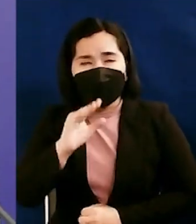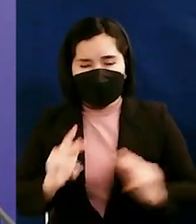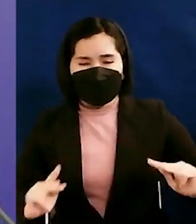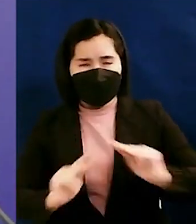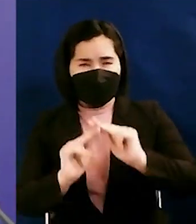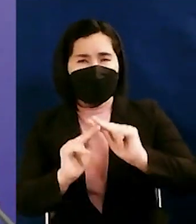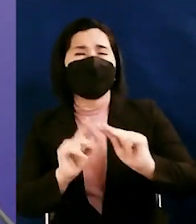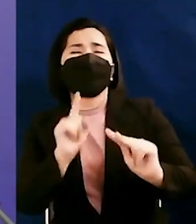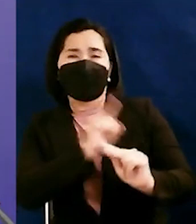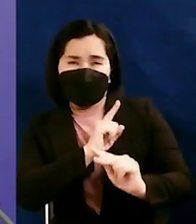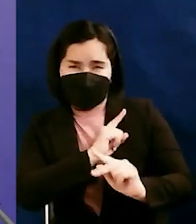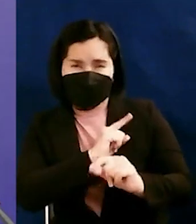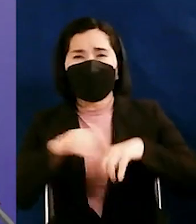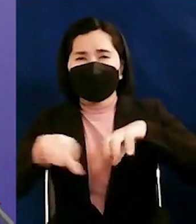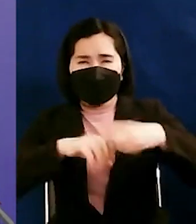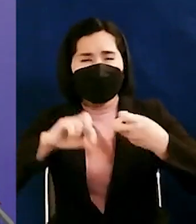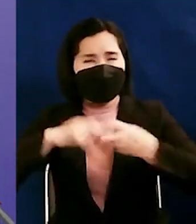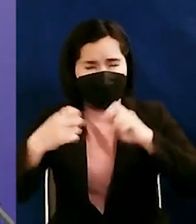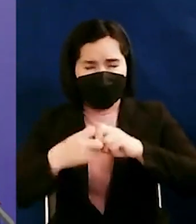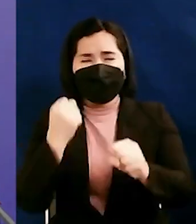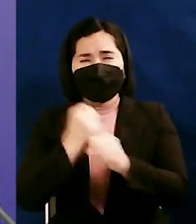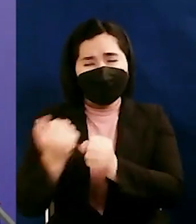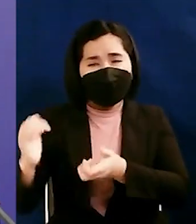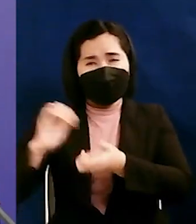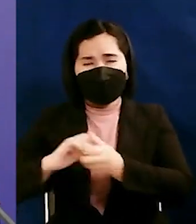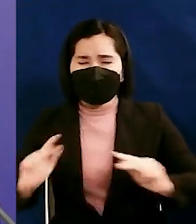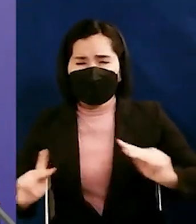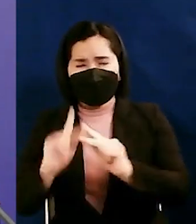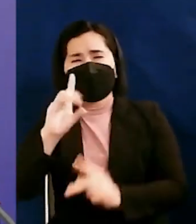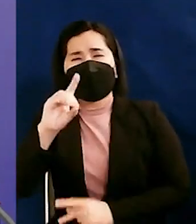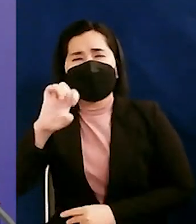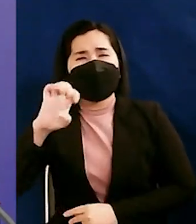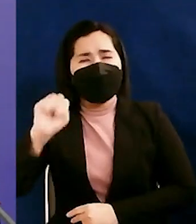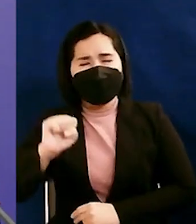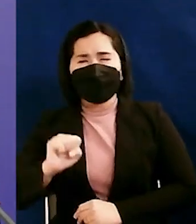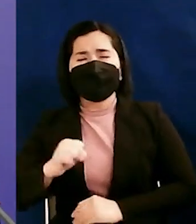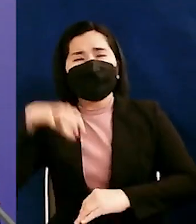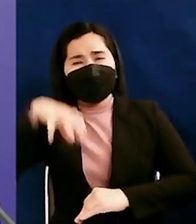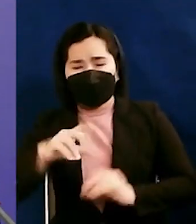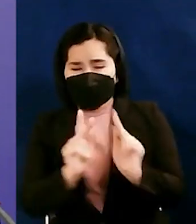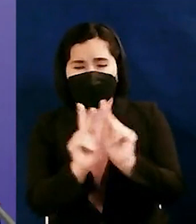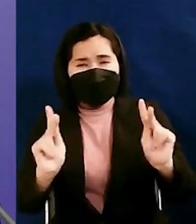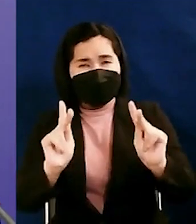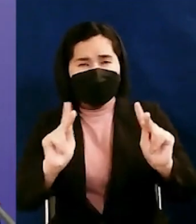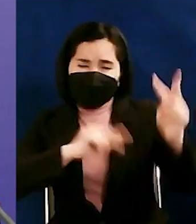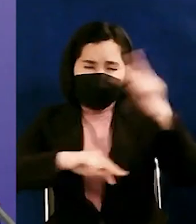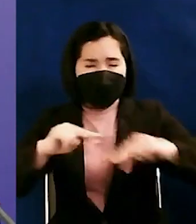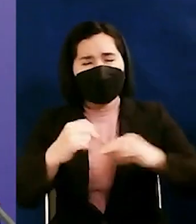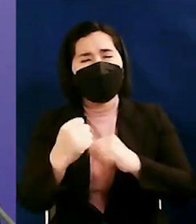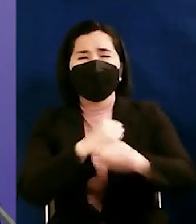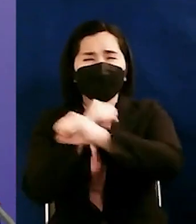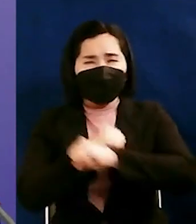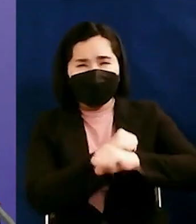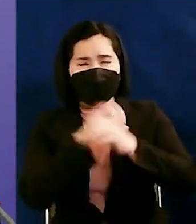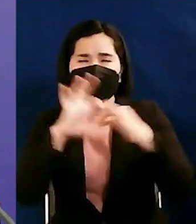ทรวงนะครับพร้อมกับกระทรวง DE นะครับแล้วก็สำนักงานคณะกรรมการรักษาความมั่นคงความปลอดภัยทาง